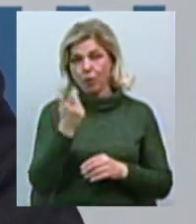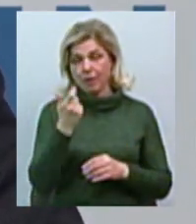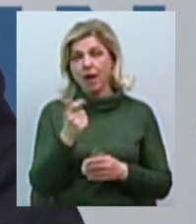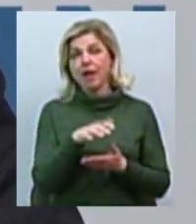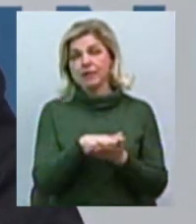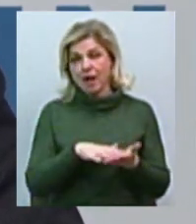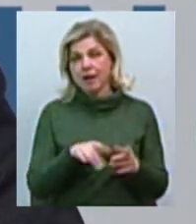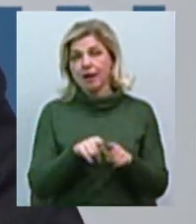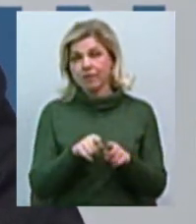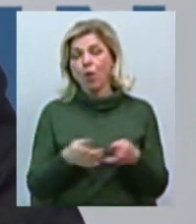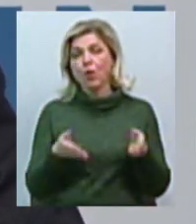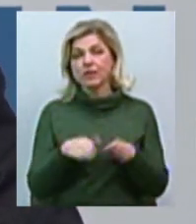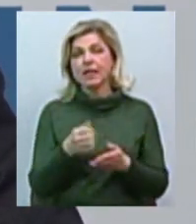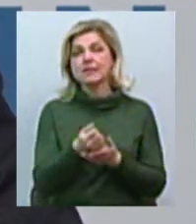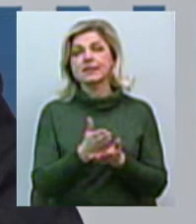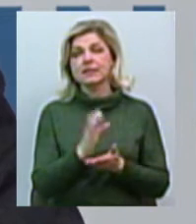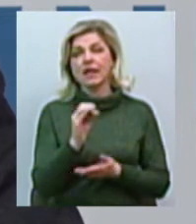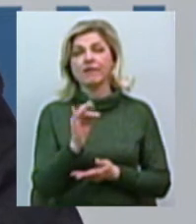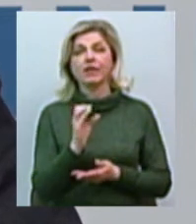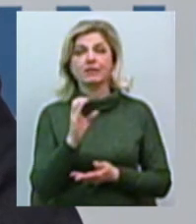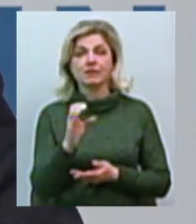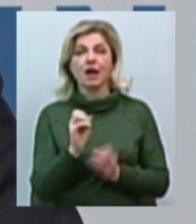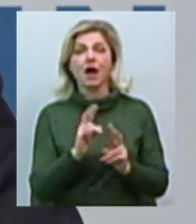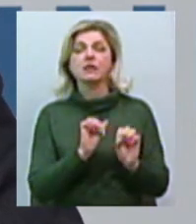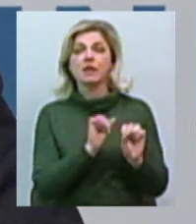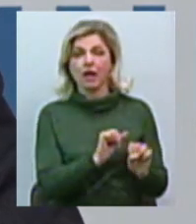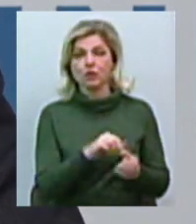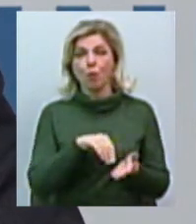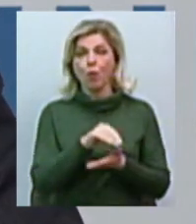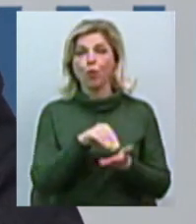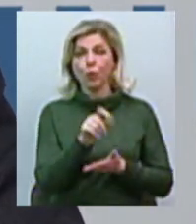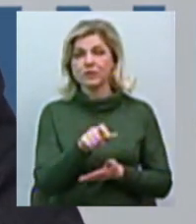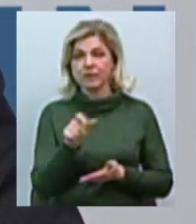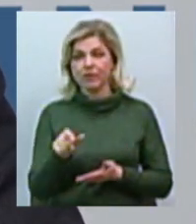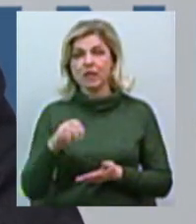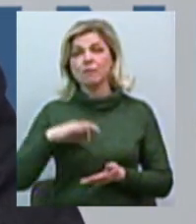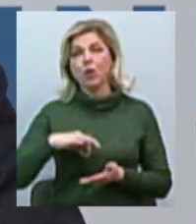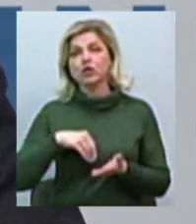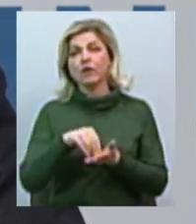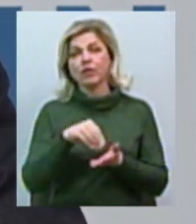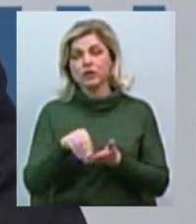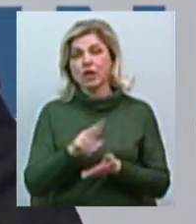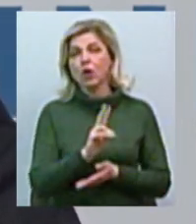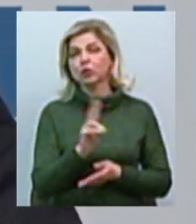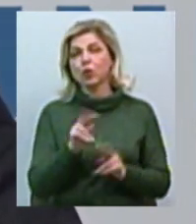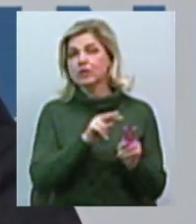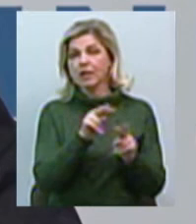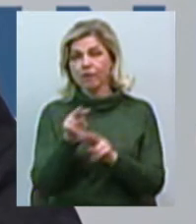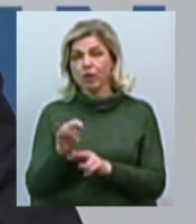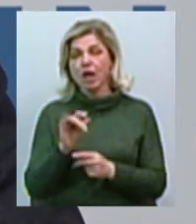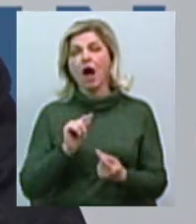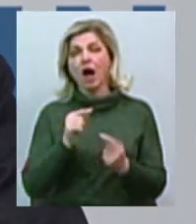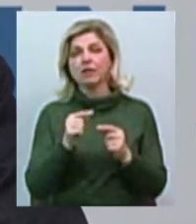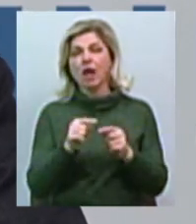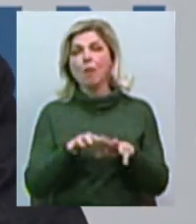залишаються сервіси, такі як захист покупців, споживачів, які слідкують, і антимонопольний комітет,